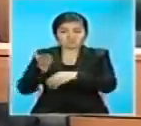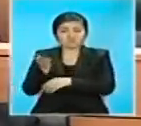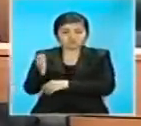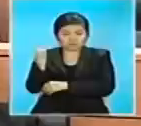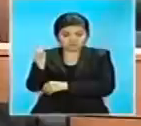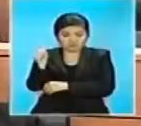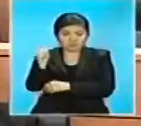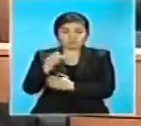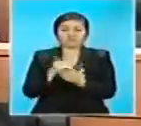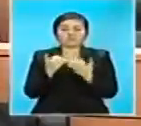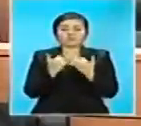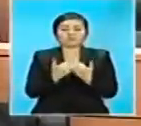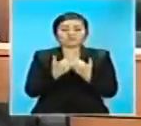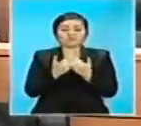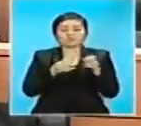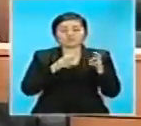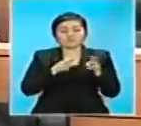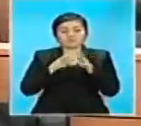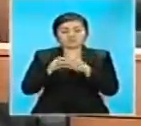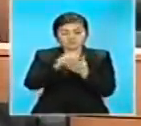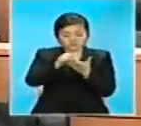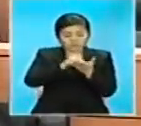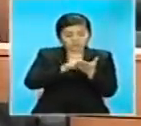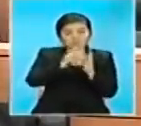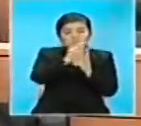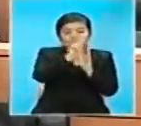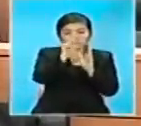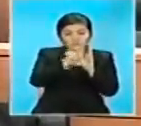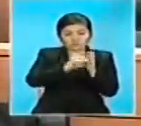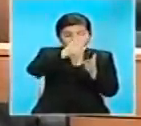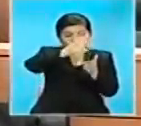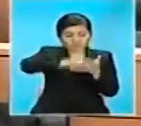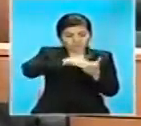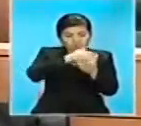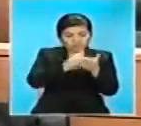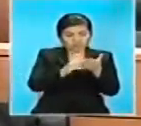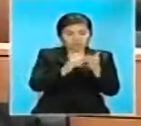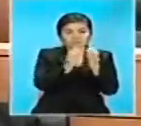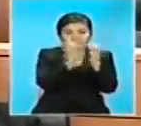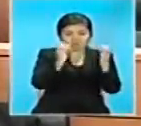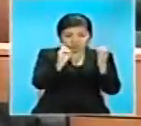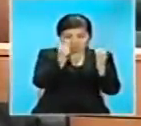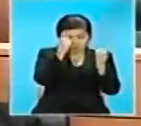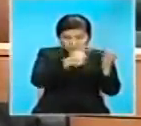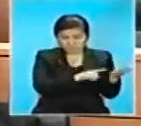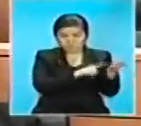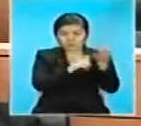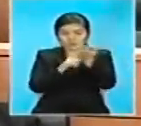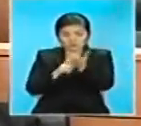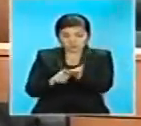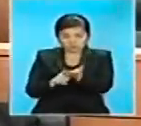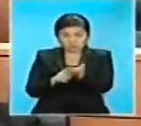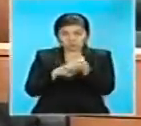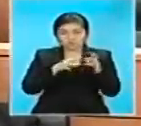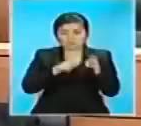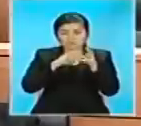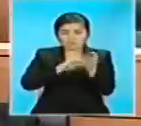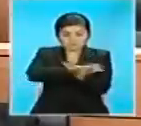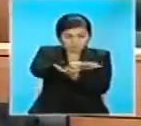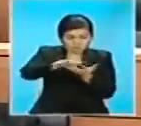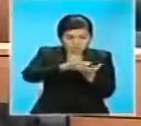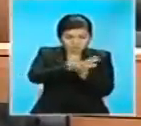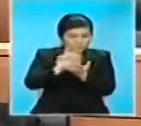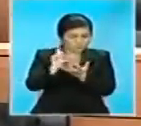ว่าในการยกร่างเนี่ยเพื่อที่จะล้างคราบเพื่อที่จะทำลายภาพที่เกิด